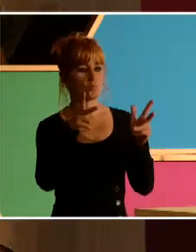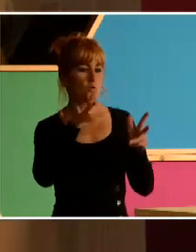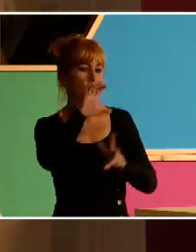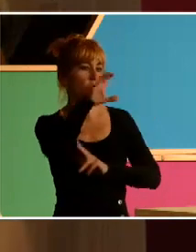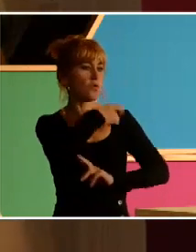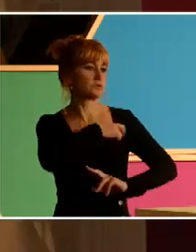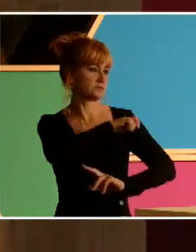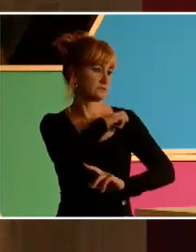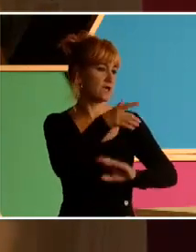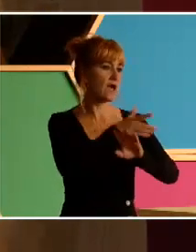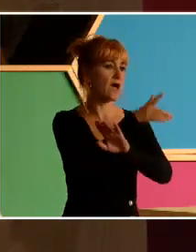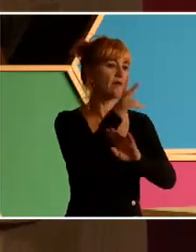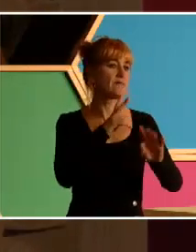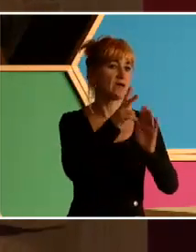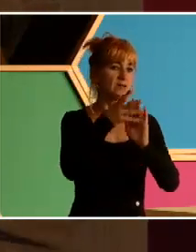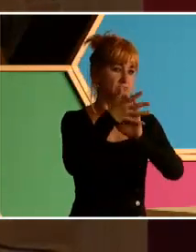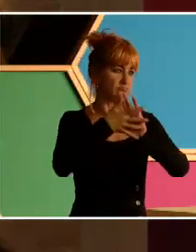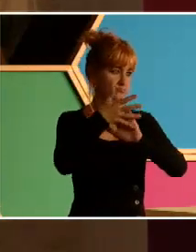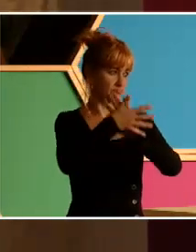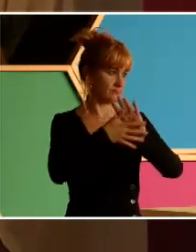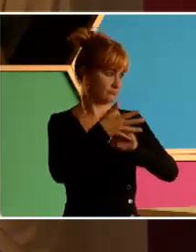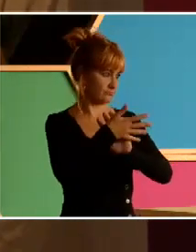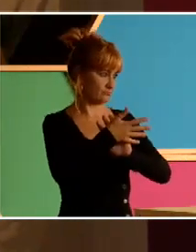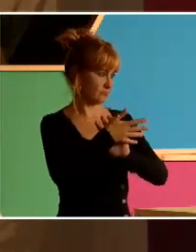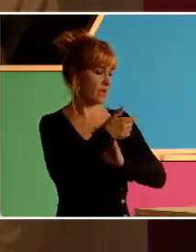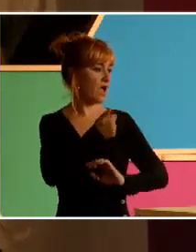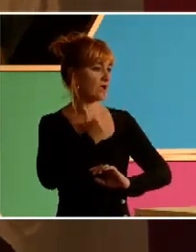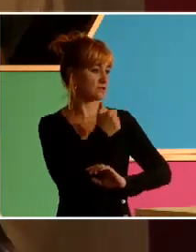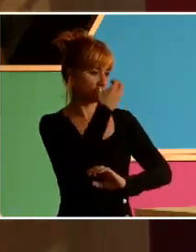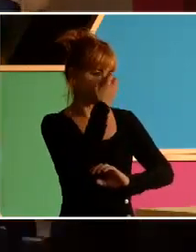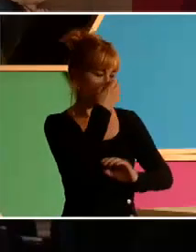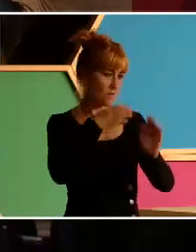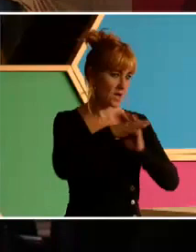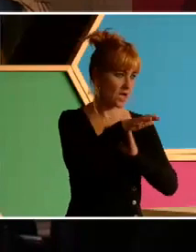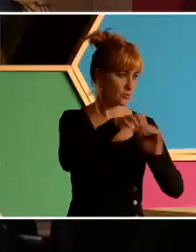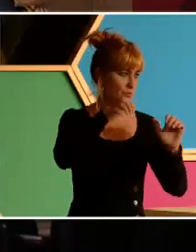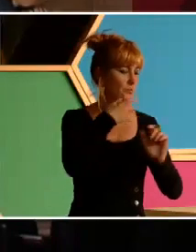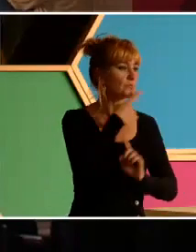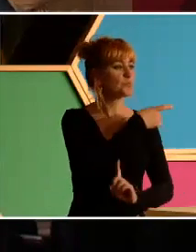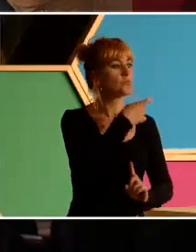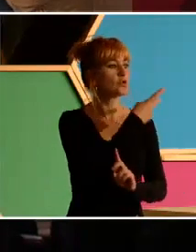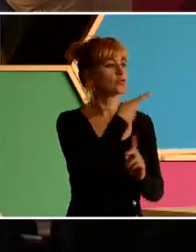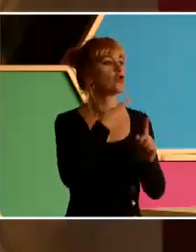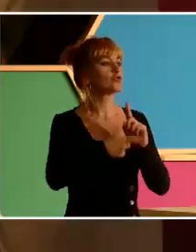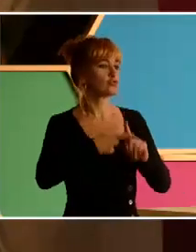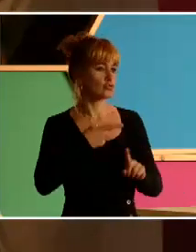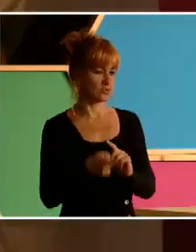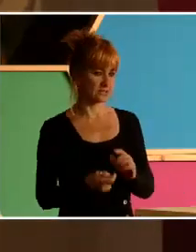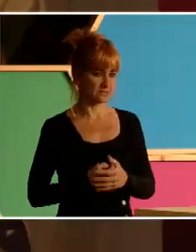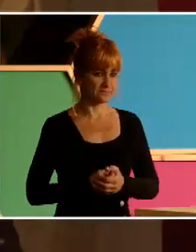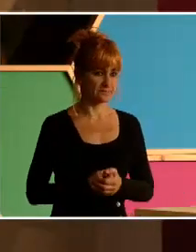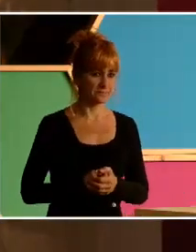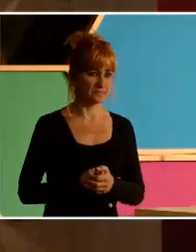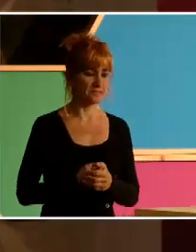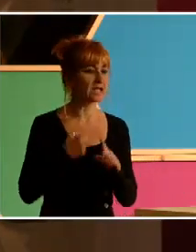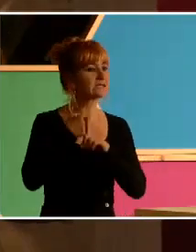abans, i aprofitant que enviem el Jaume al Congrés, no? Voldria preguntar-li doncs dues coses. Una és com es pot ajudar a revertir la repressió